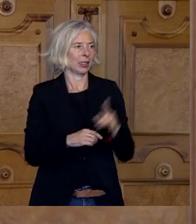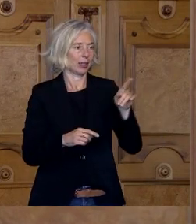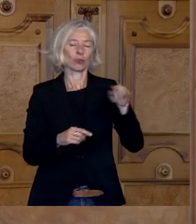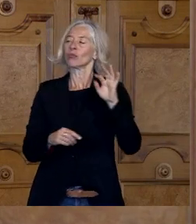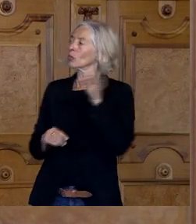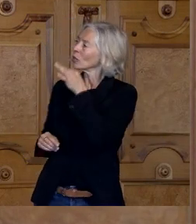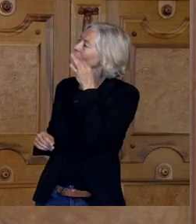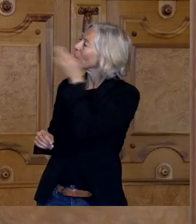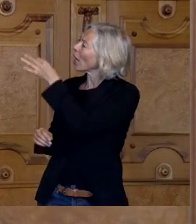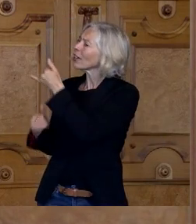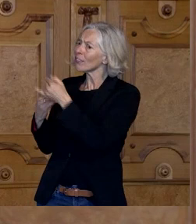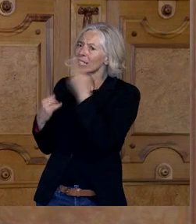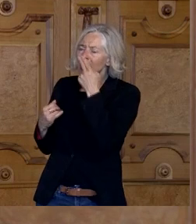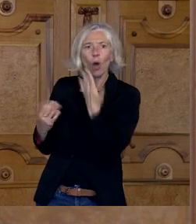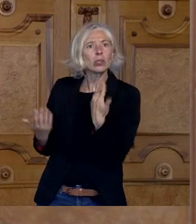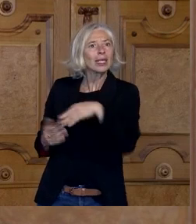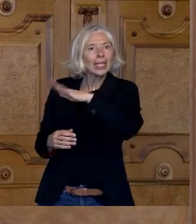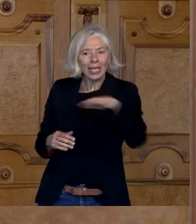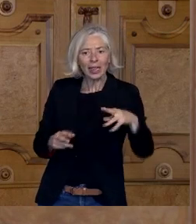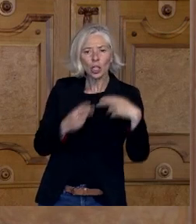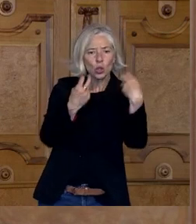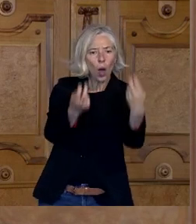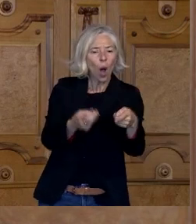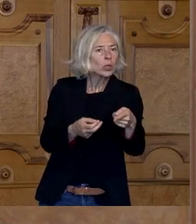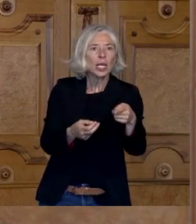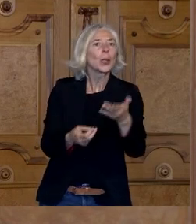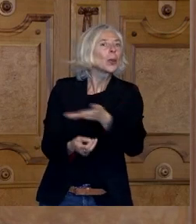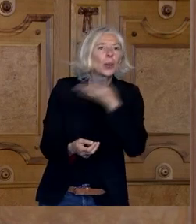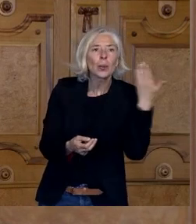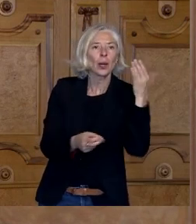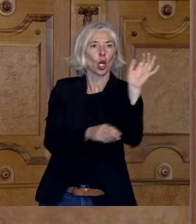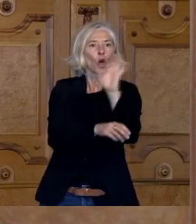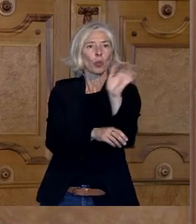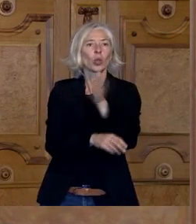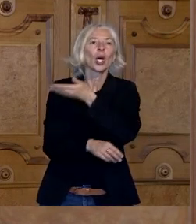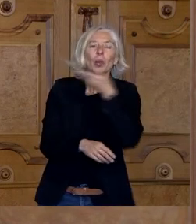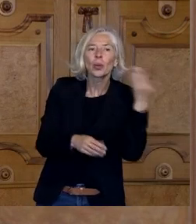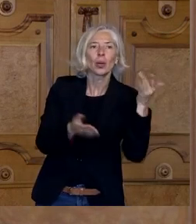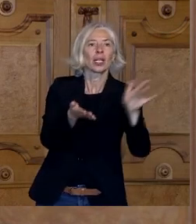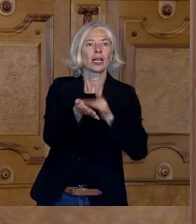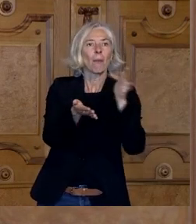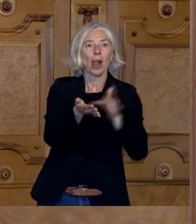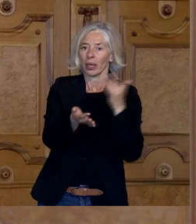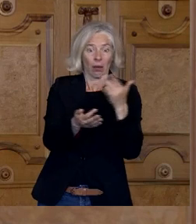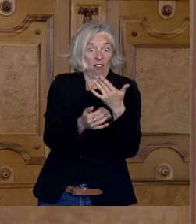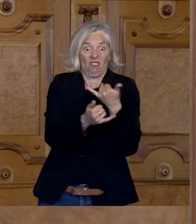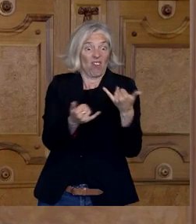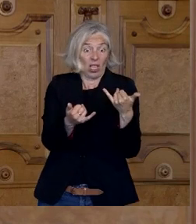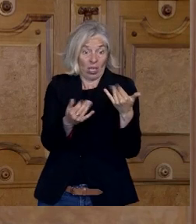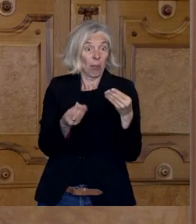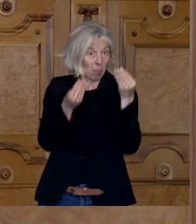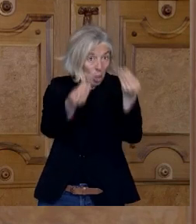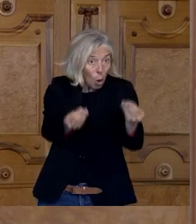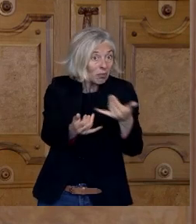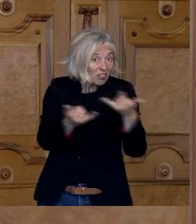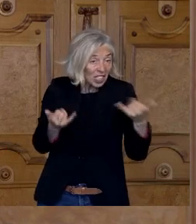von Schülern aus, die zu Hause keinen Computer und kein Tablet haben? Hilft die Stadt hier? Ich weiß, dass das